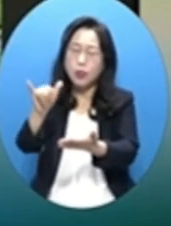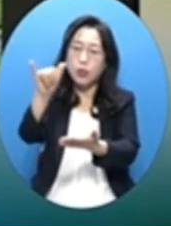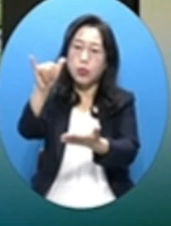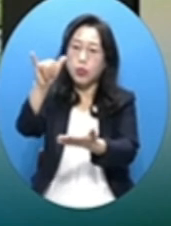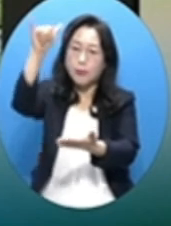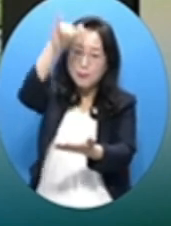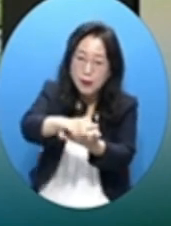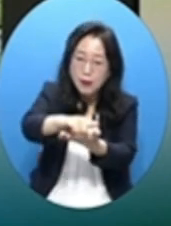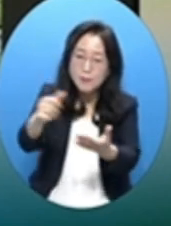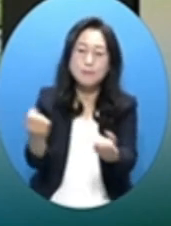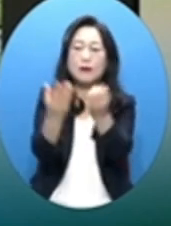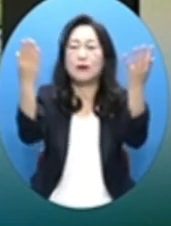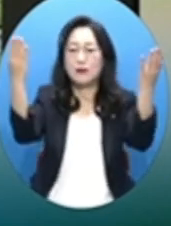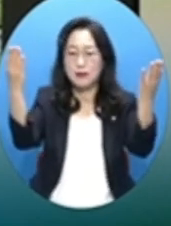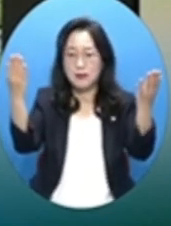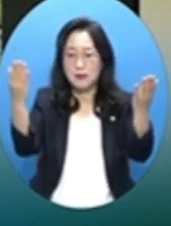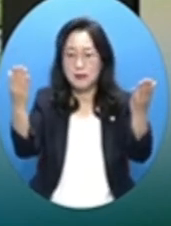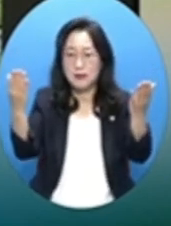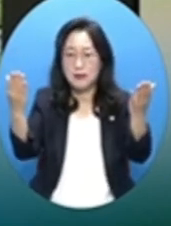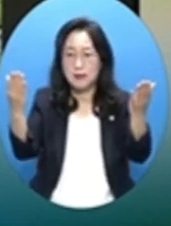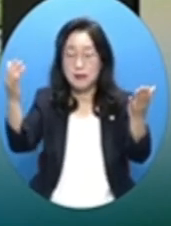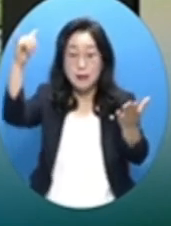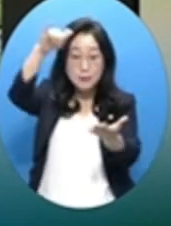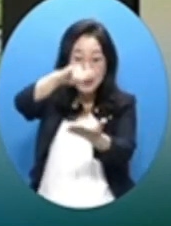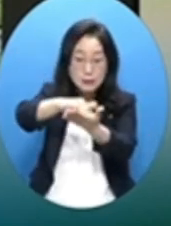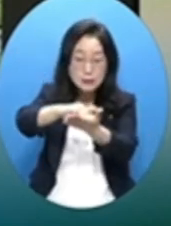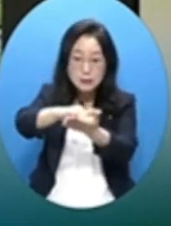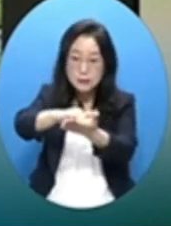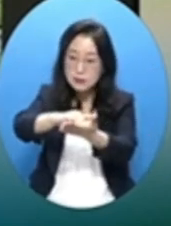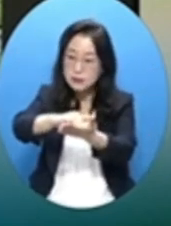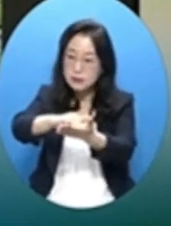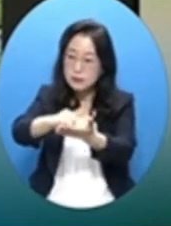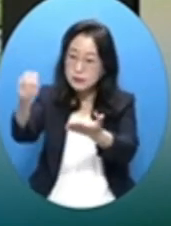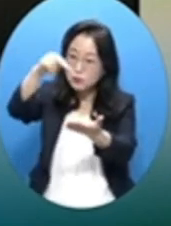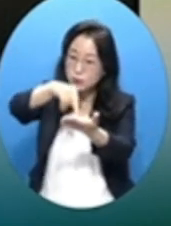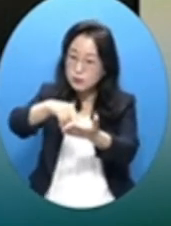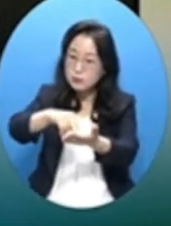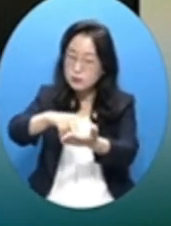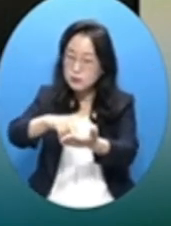폭발해서 그 비행기에 탔던